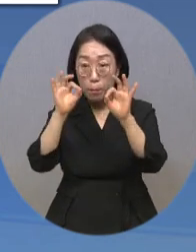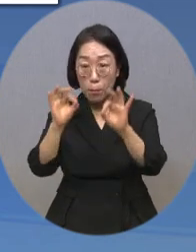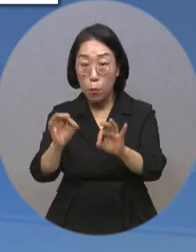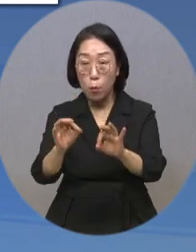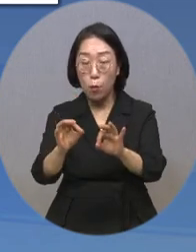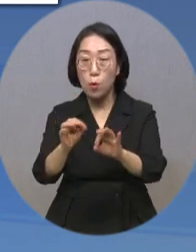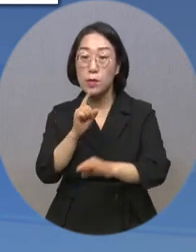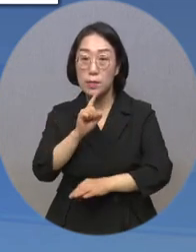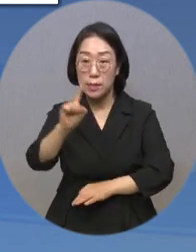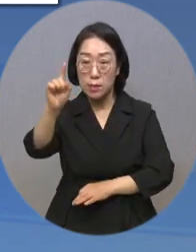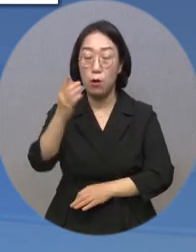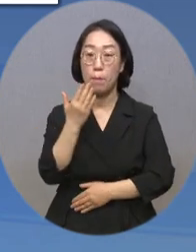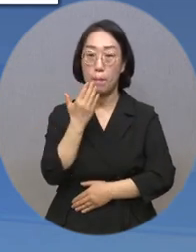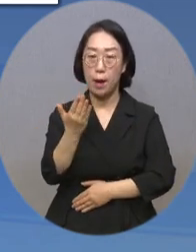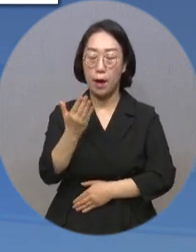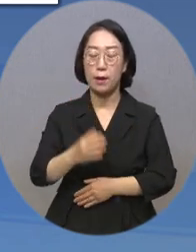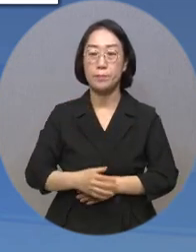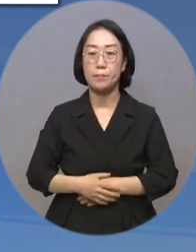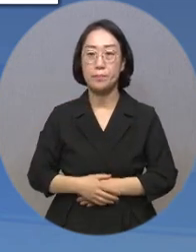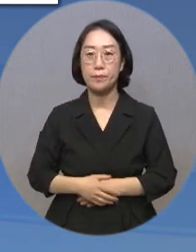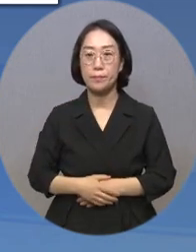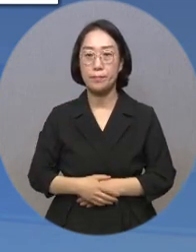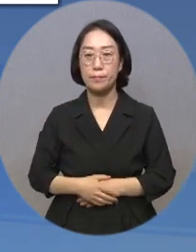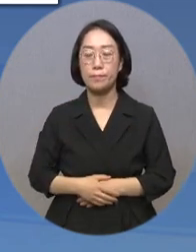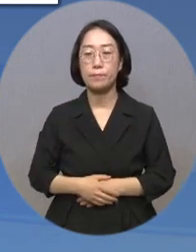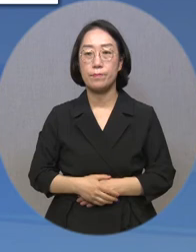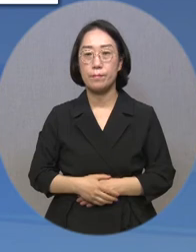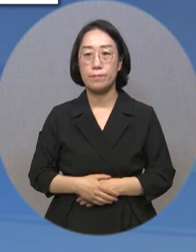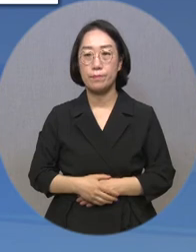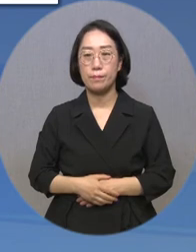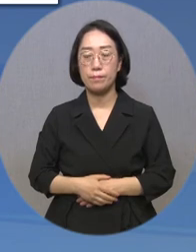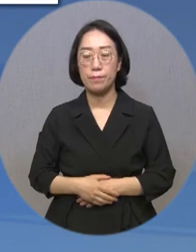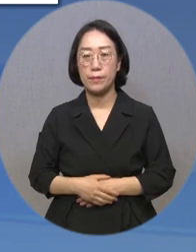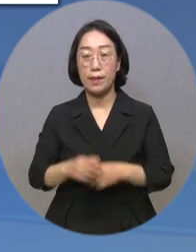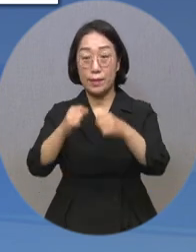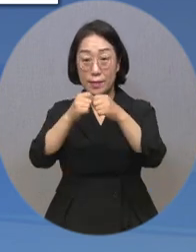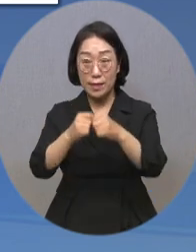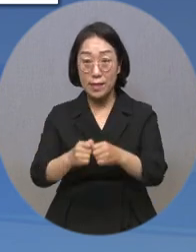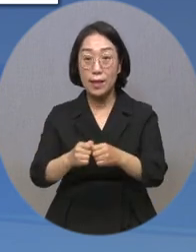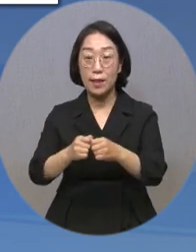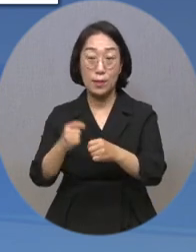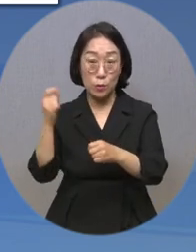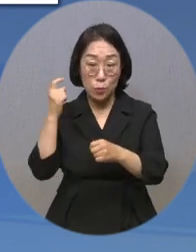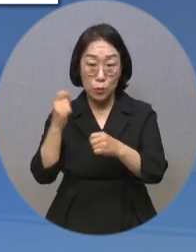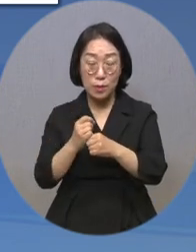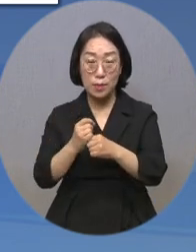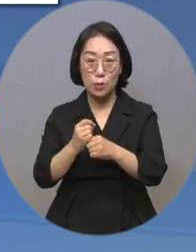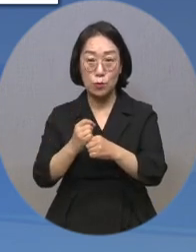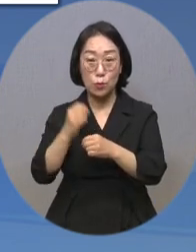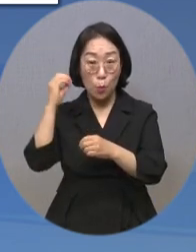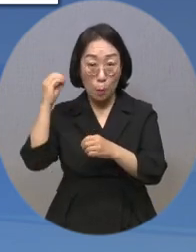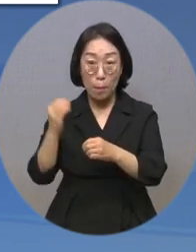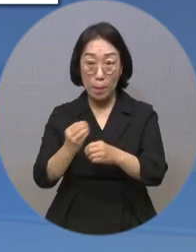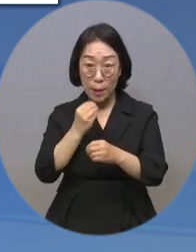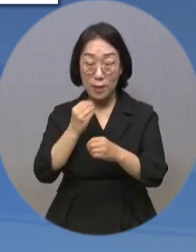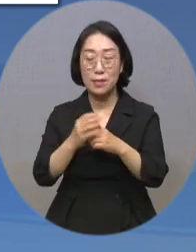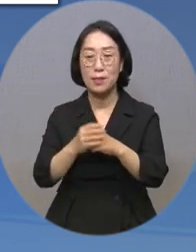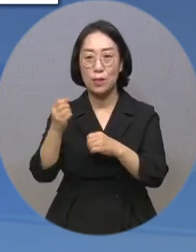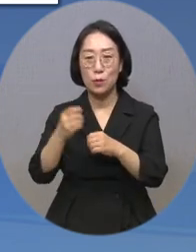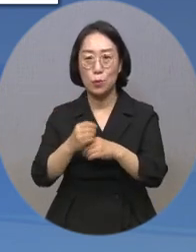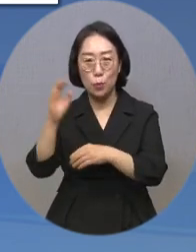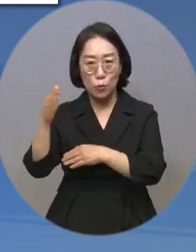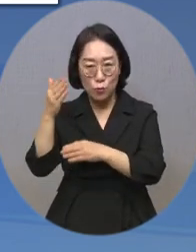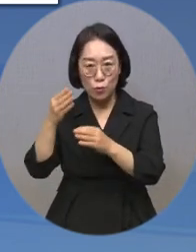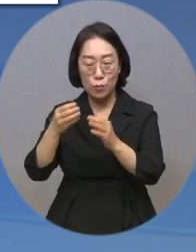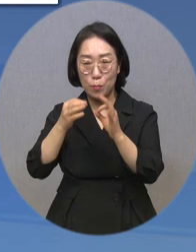전국청소년성문화센터 홈페이지에서 확인할 수 있습니다. 이 밖에 자세한 사항은 웰피어뉴스 홈페이지와 장애인신문, 복지TV